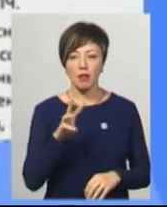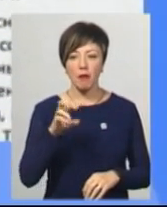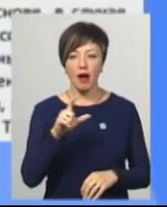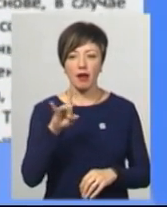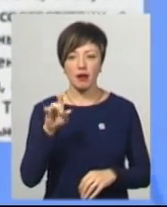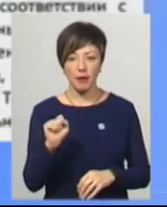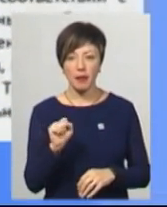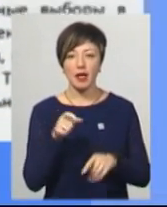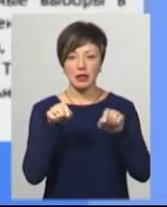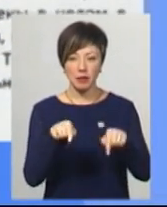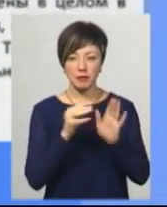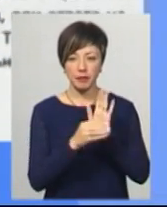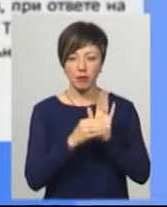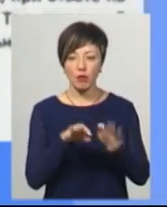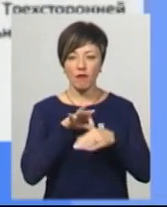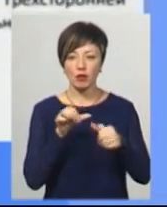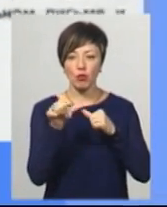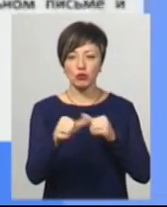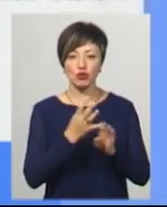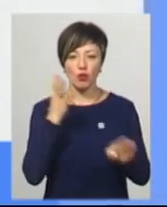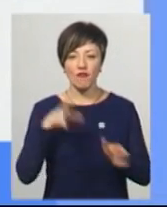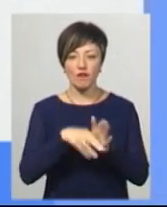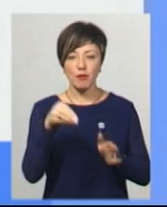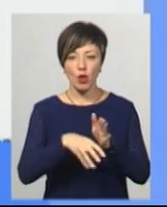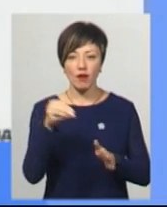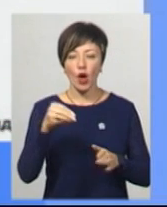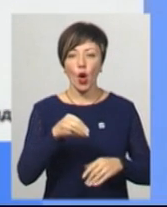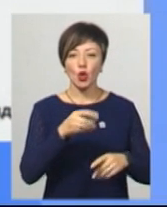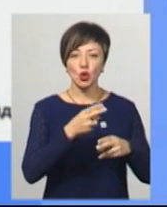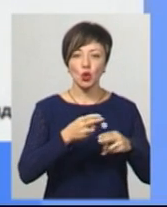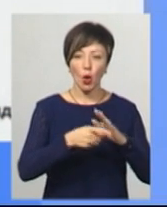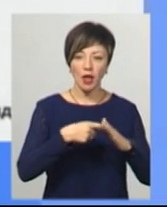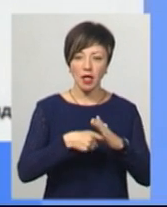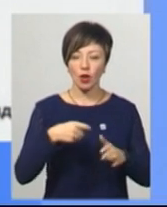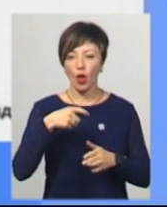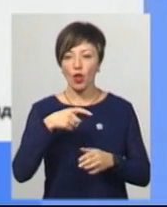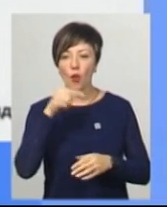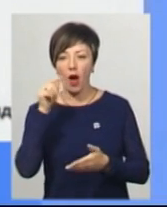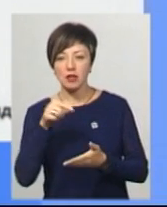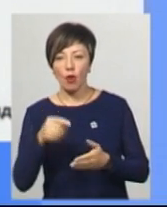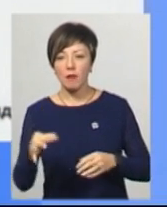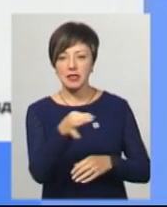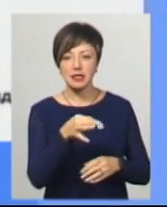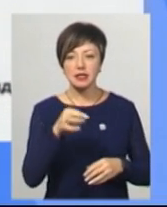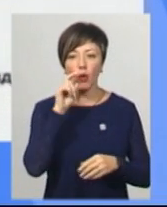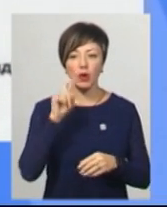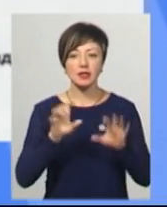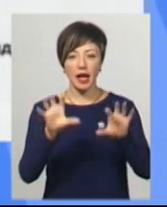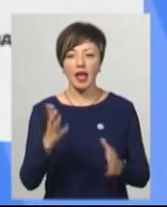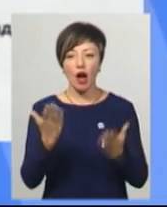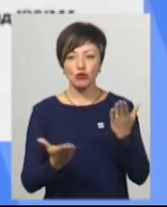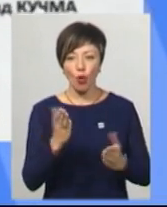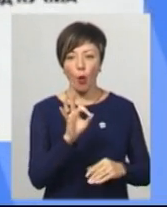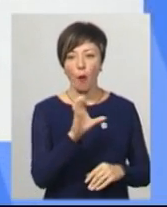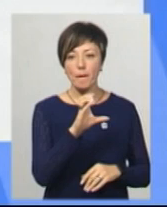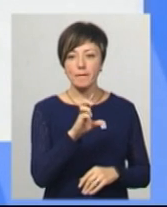проведення позачергових місцевих виборів на територію Донецької та Луганської областей за українським законодавством. Якщо ОБСЄ